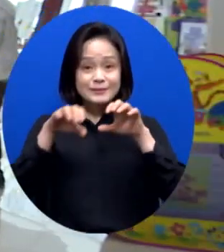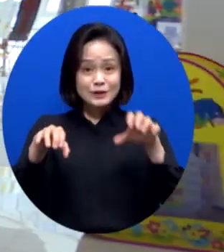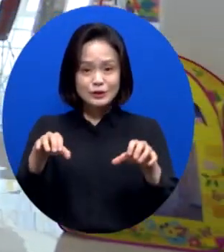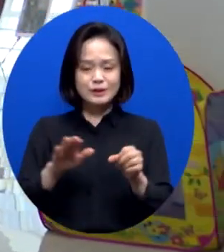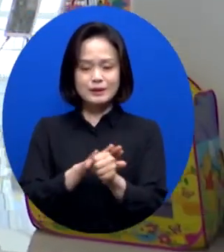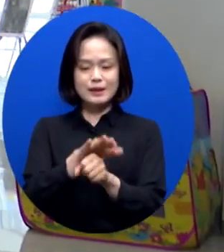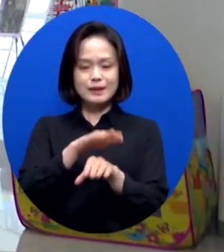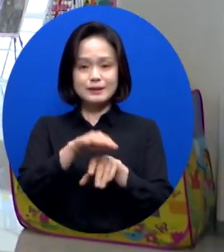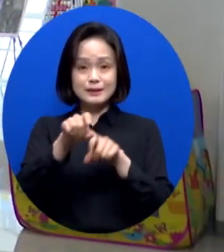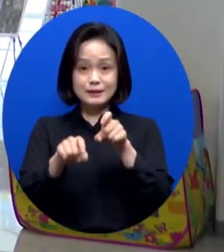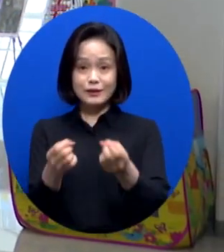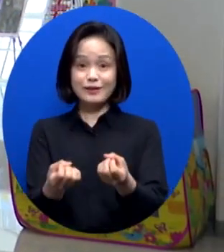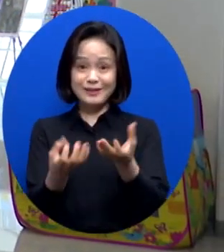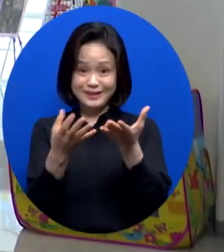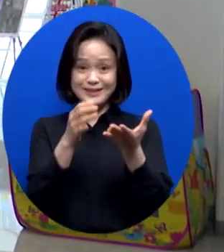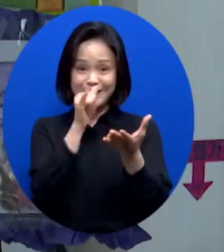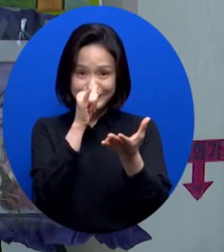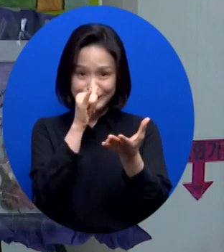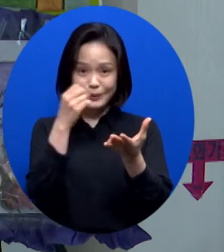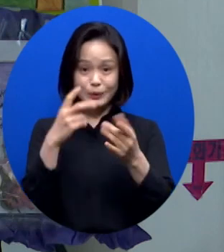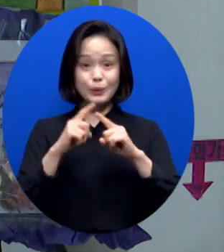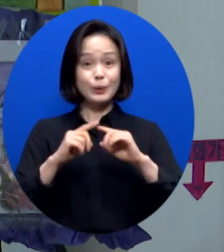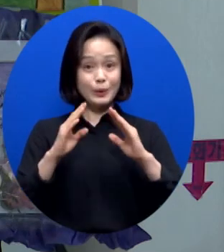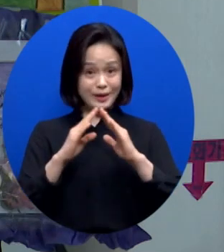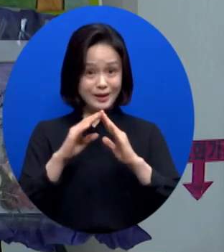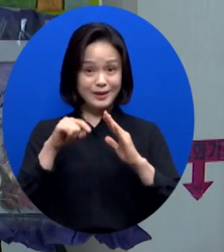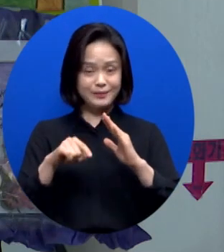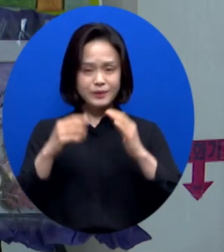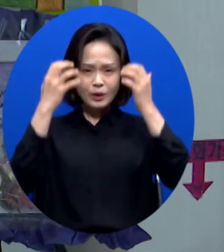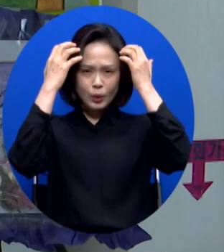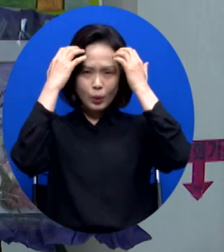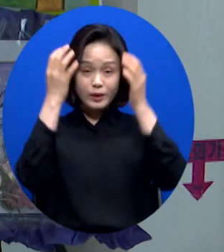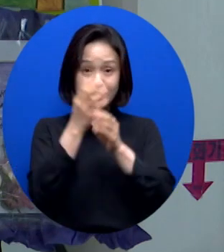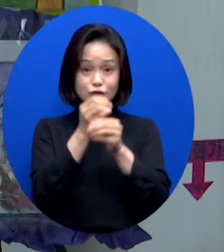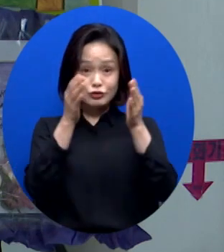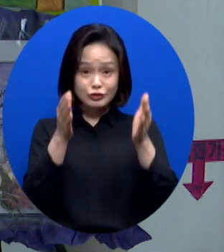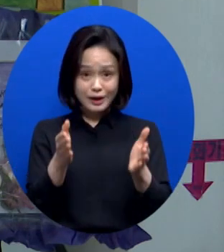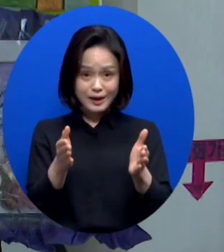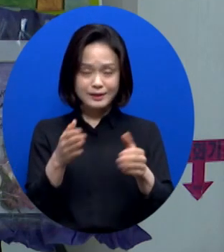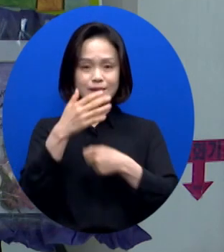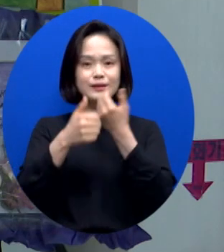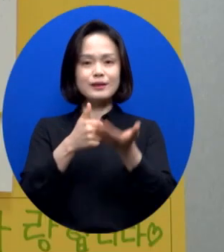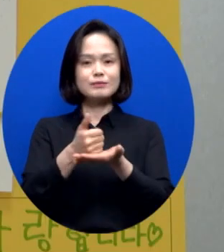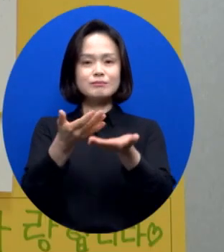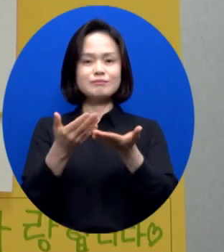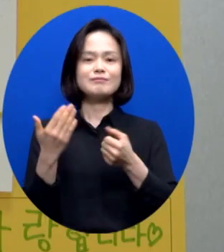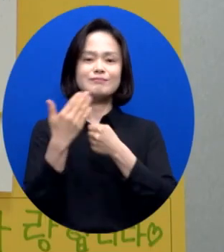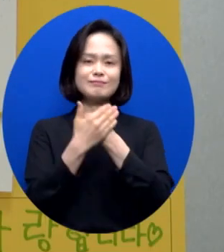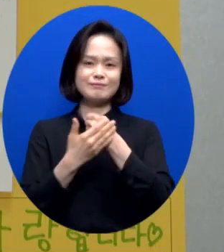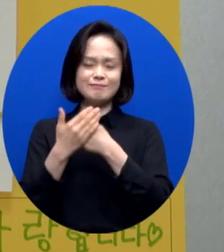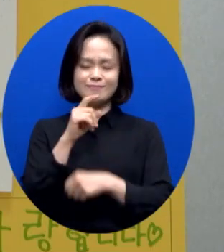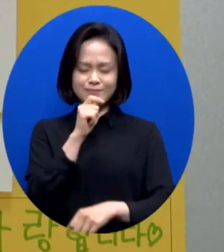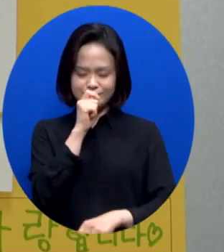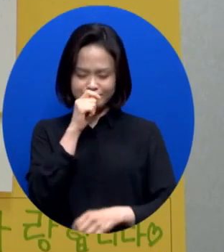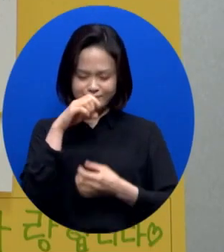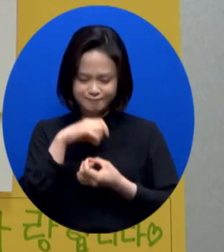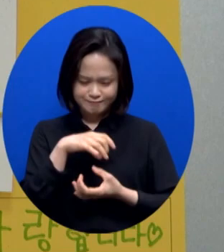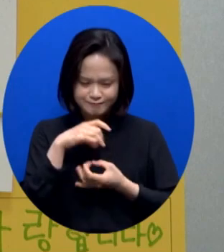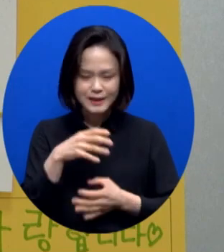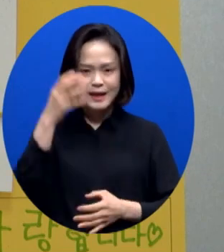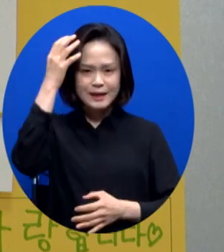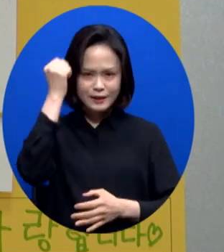실천하는 행사와 더불어 충만한 교회는 고난 주간을 맞아 하나님이 주신 은혜를 묵상하고 기억하기 위해